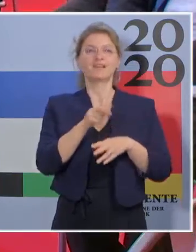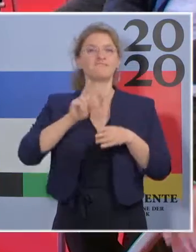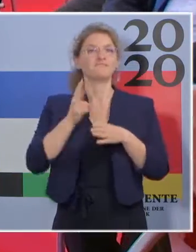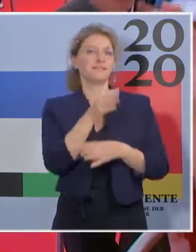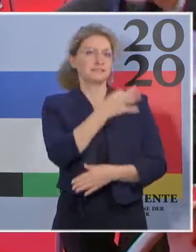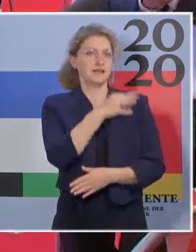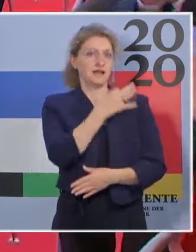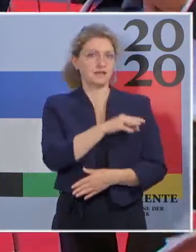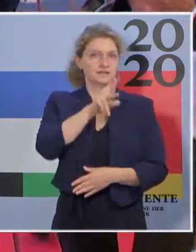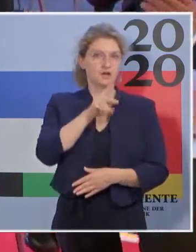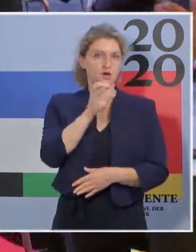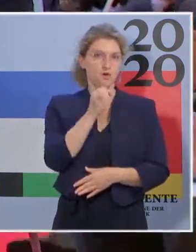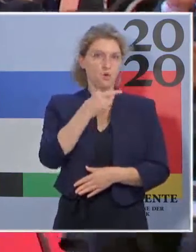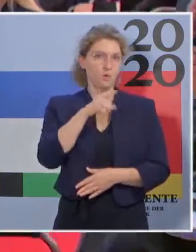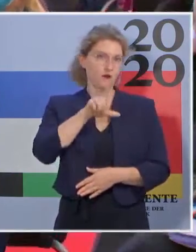willkommen heißen möchte.